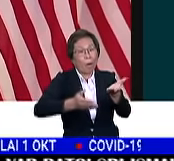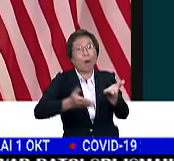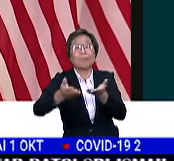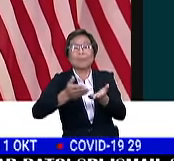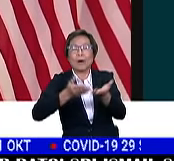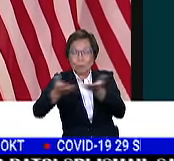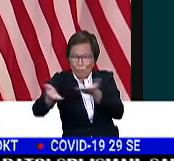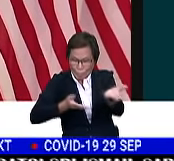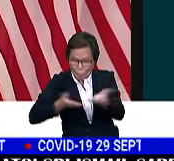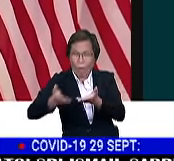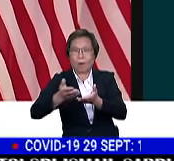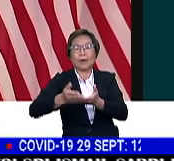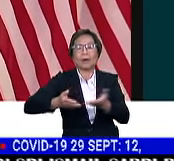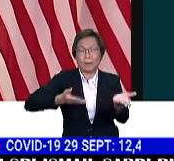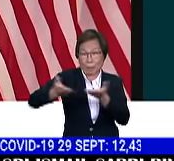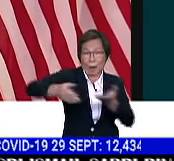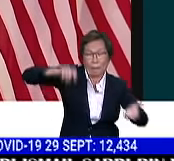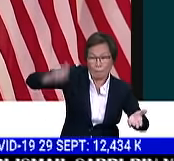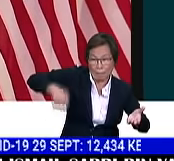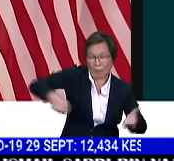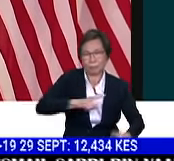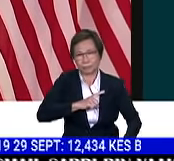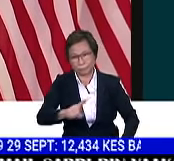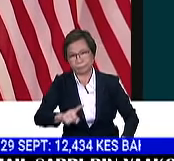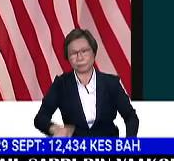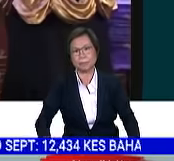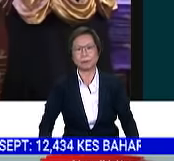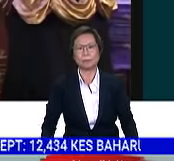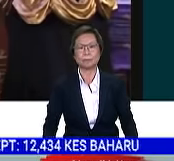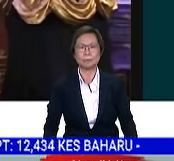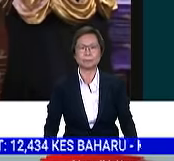perkhidmatan di mahkamah-mahkamah syariah.